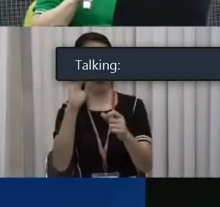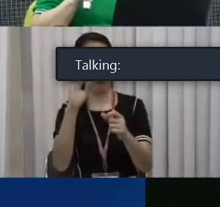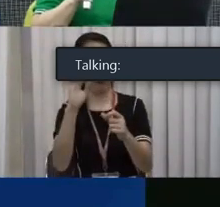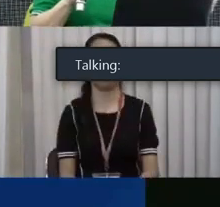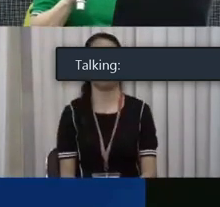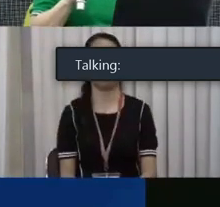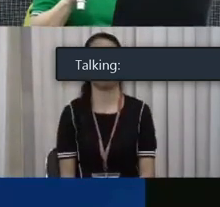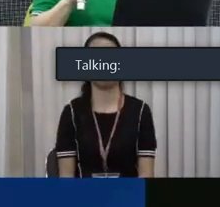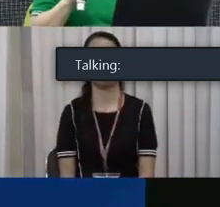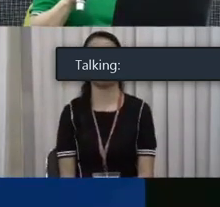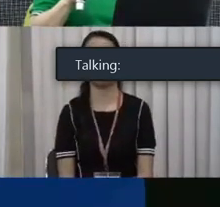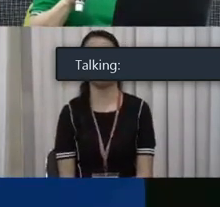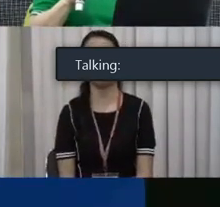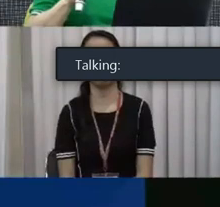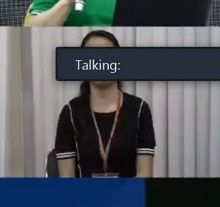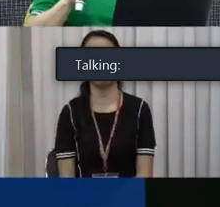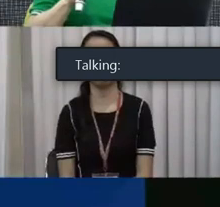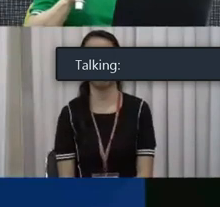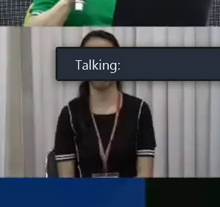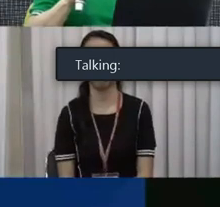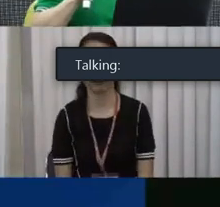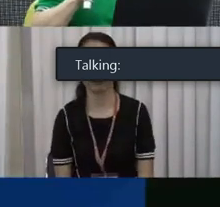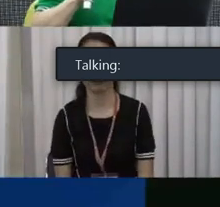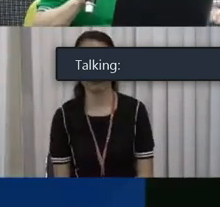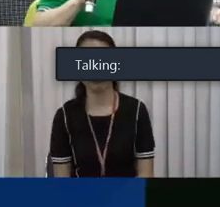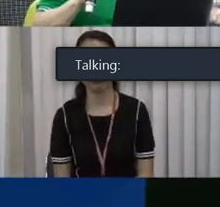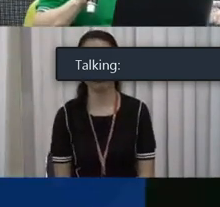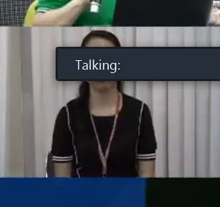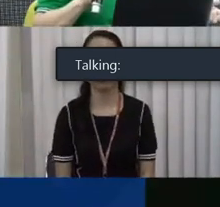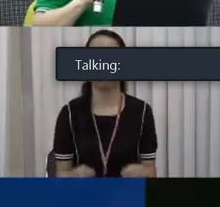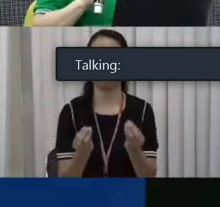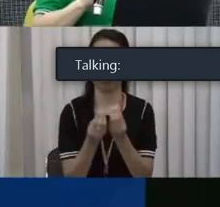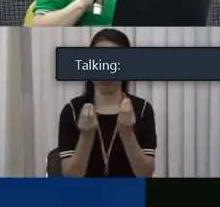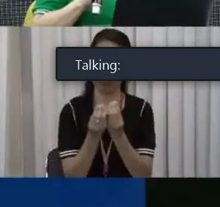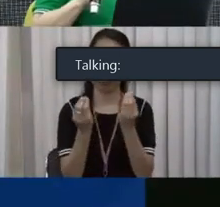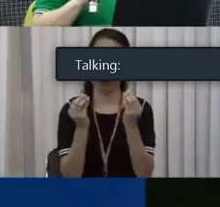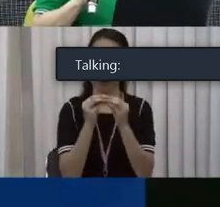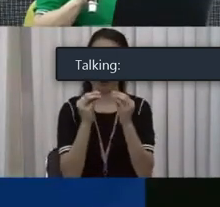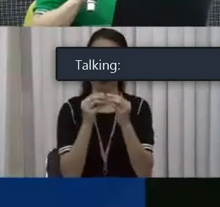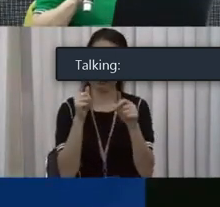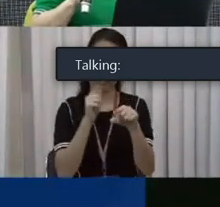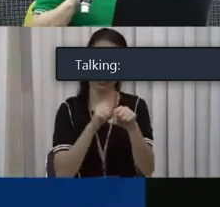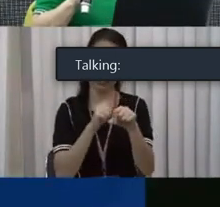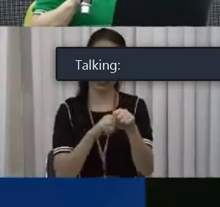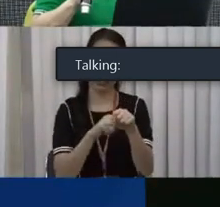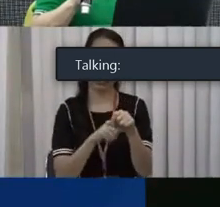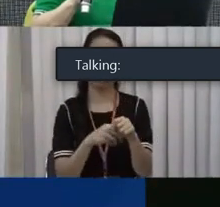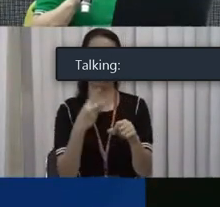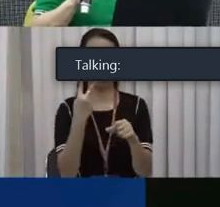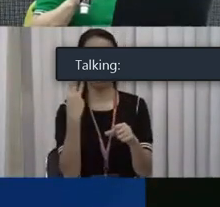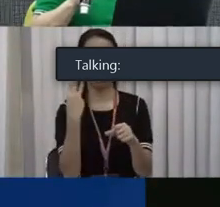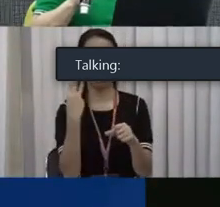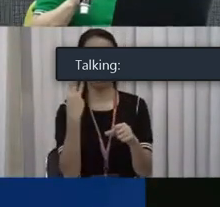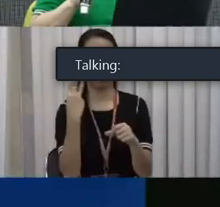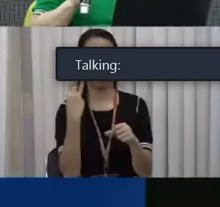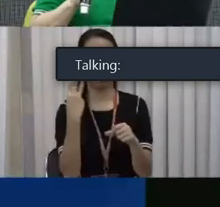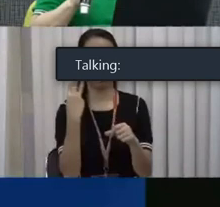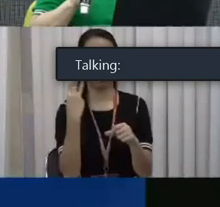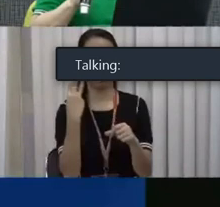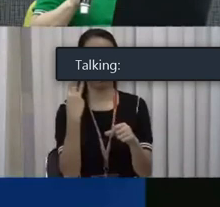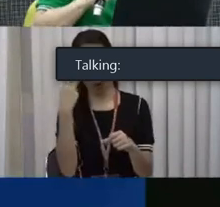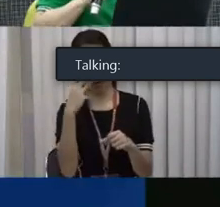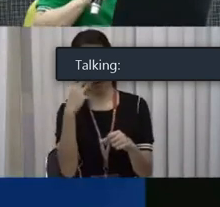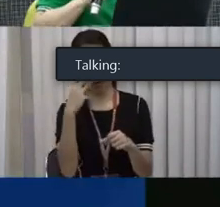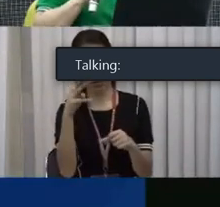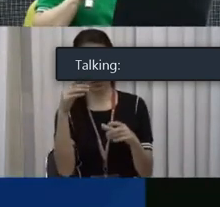atuang panahon or kita makita sa atong trabahoan. So dapat na atay mga amigo, wala